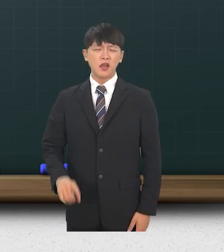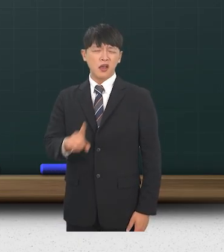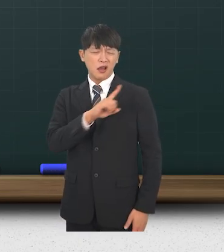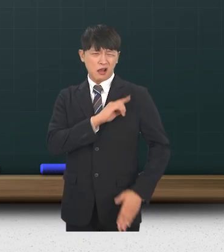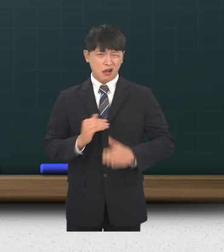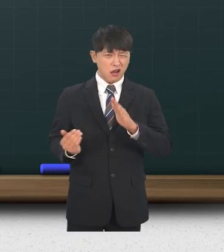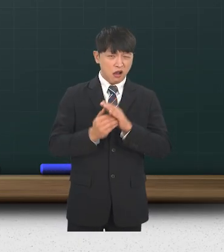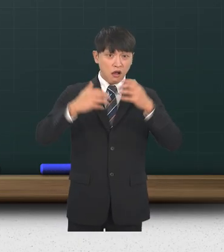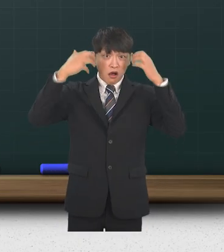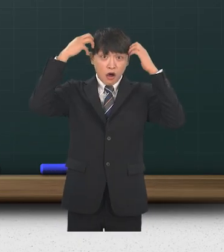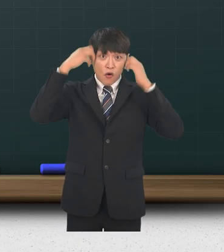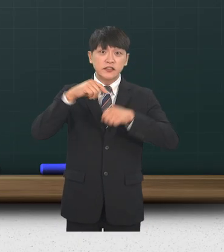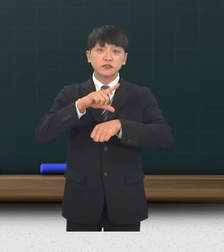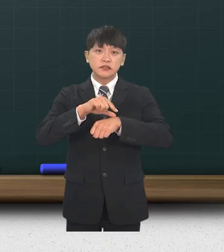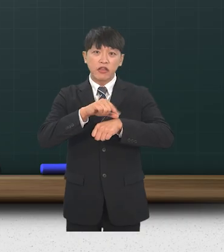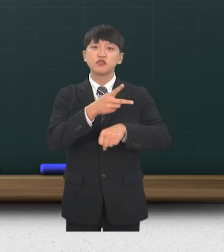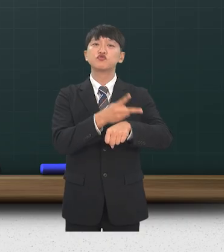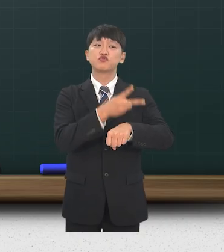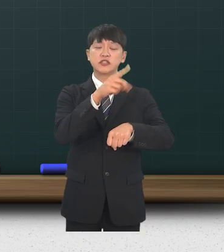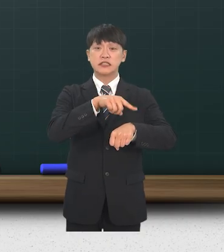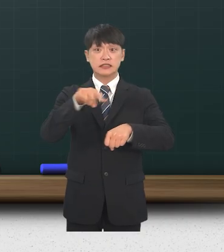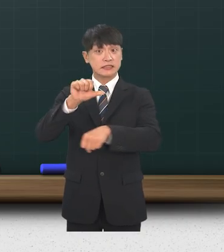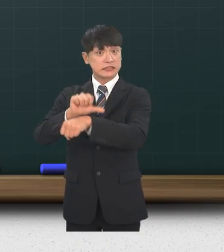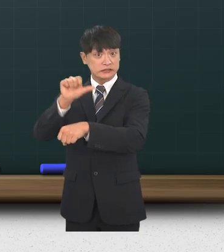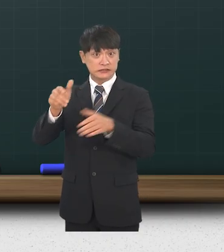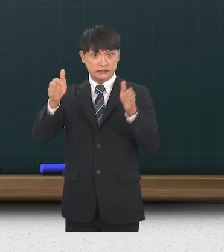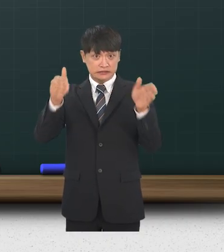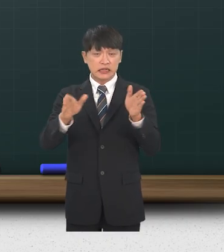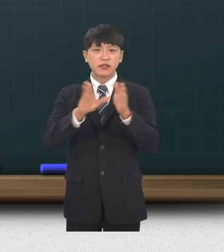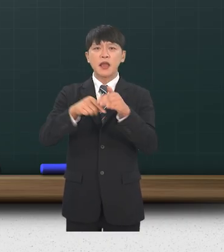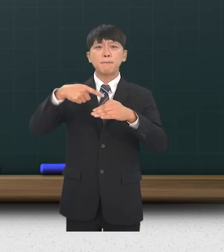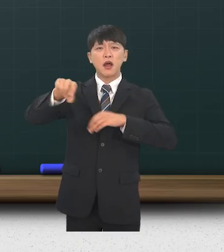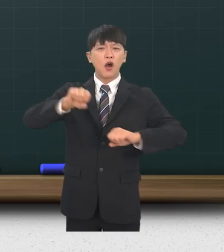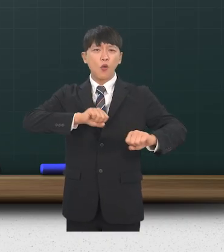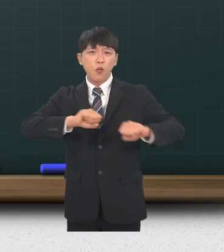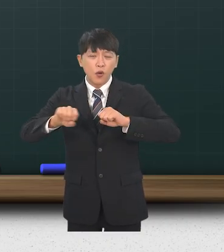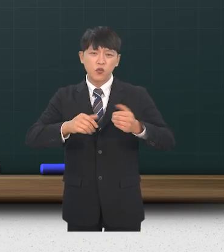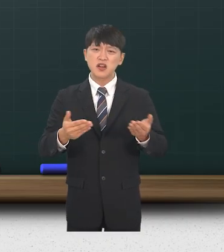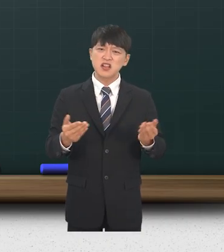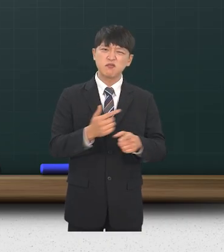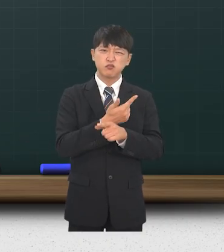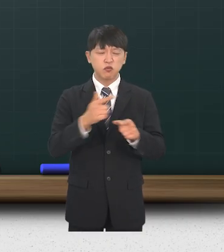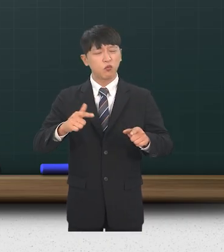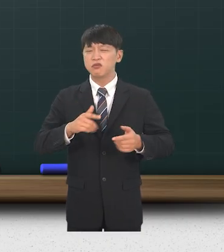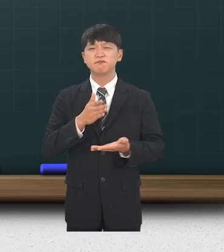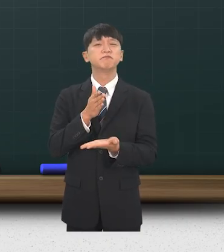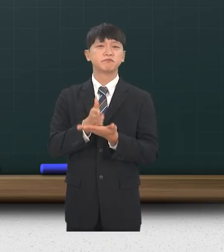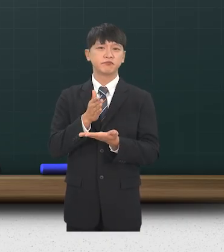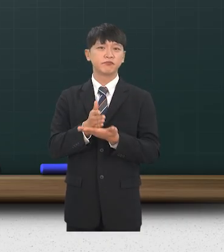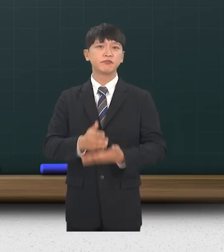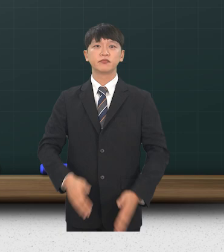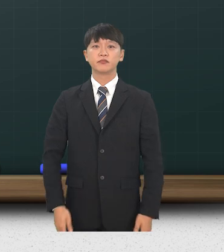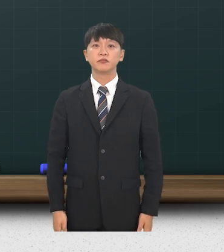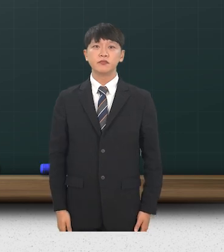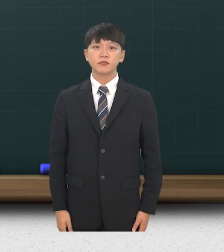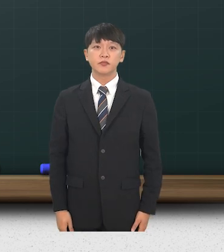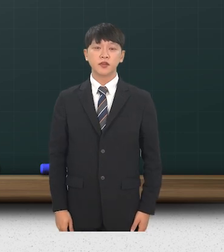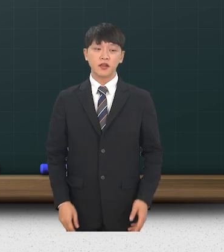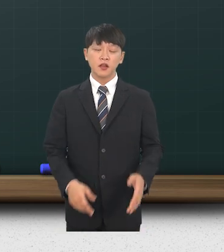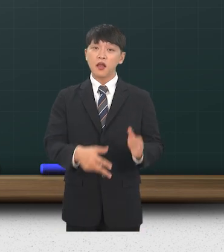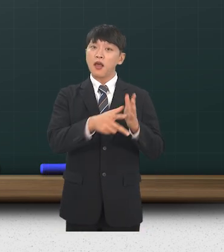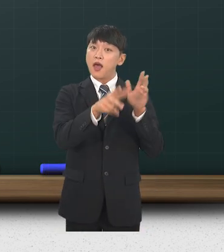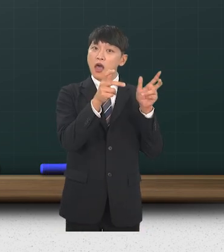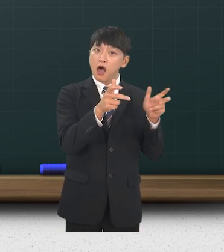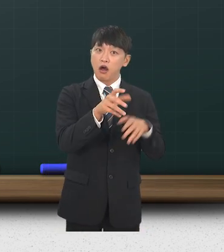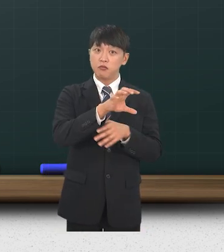가장 더운 오후 2시에서 오후 5시 사이에는 야외 활동이나 작업을 되도록 하지 않습니다.